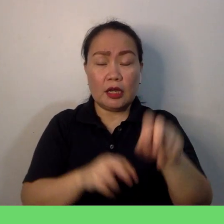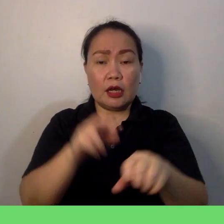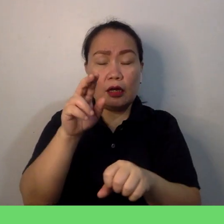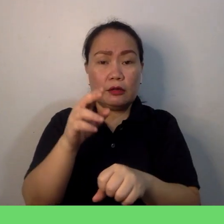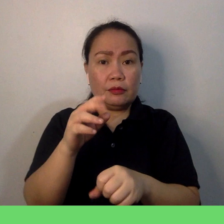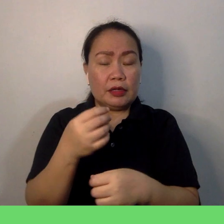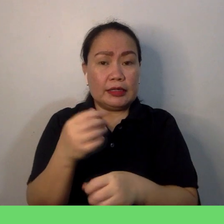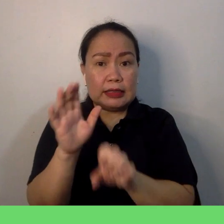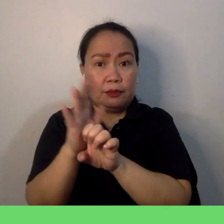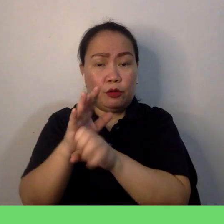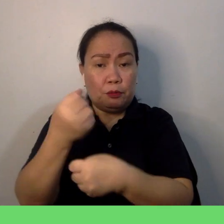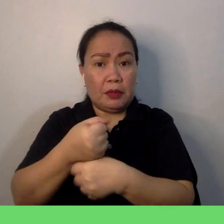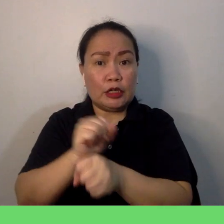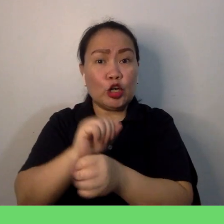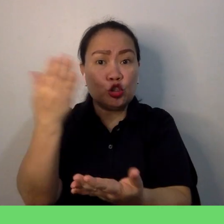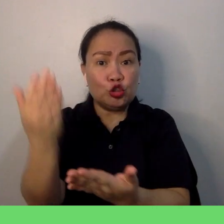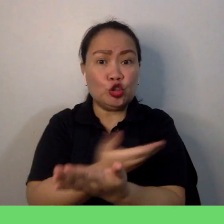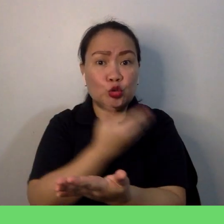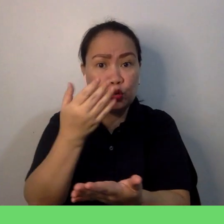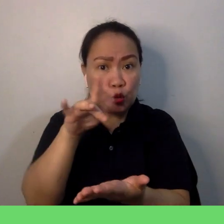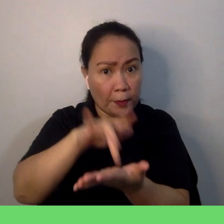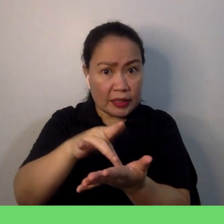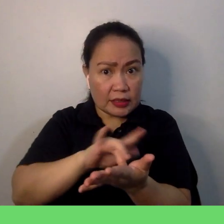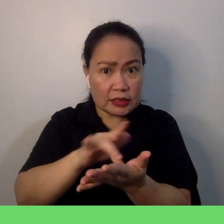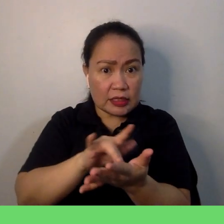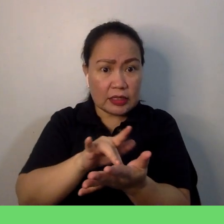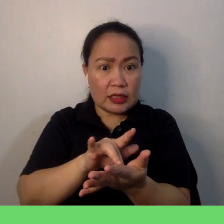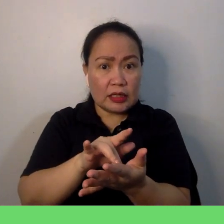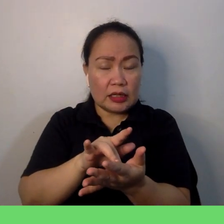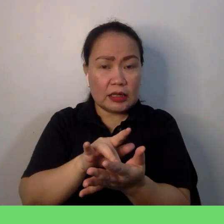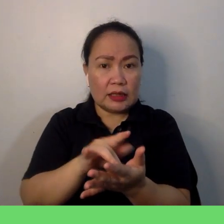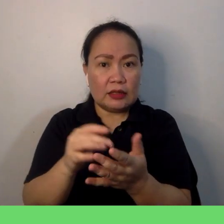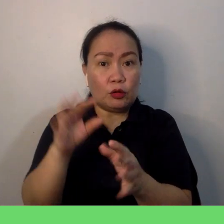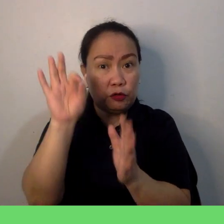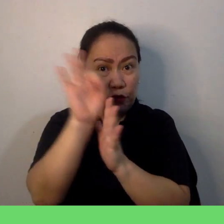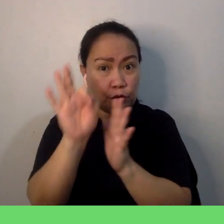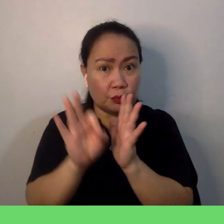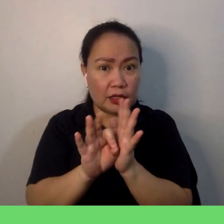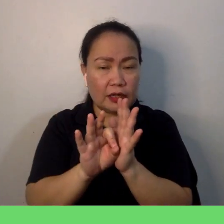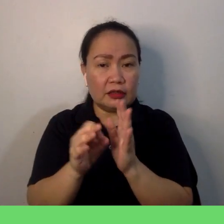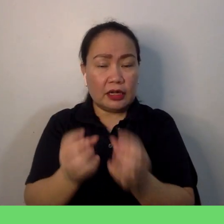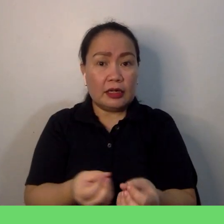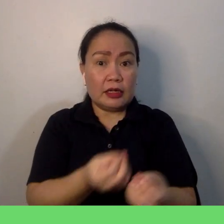formula, gamot, na ibibigay sa ating market.